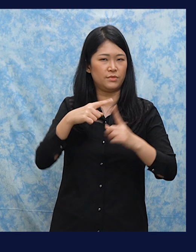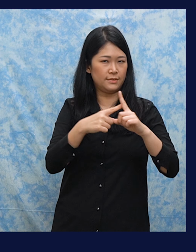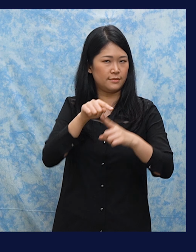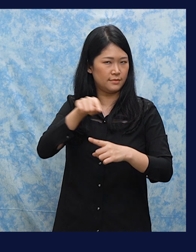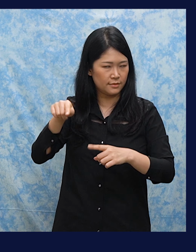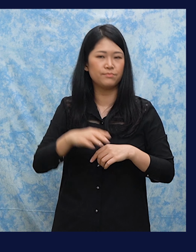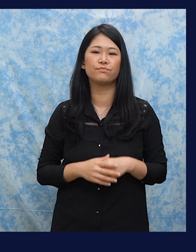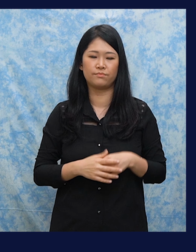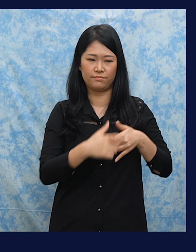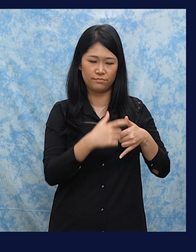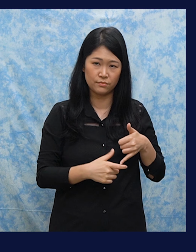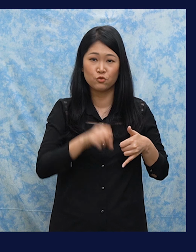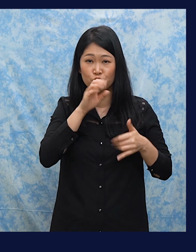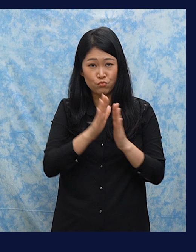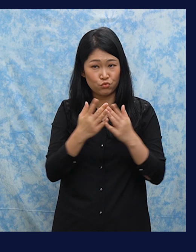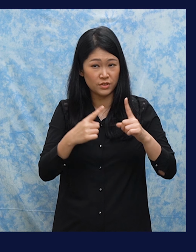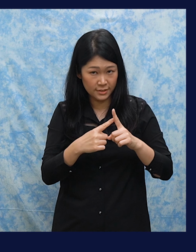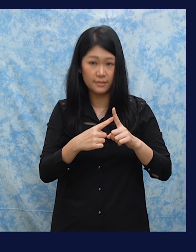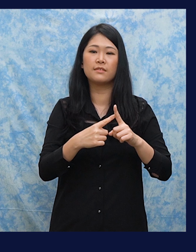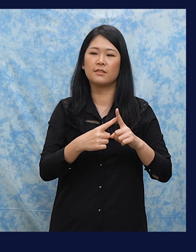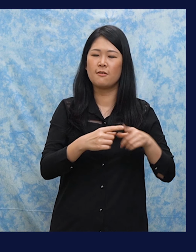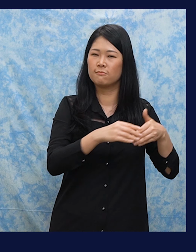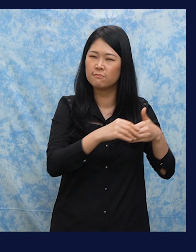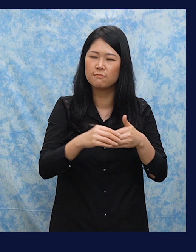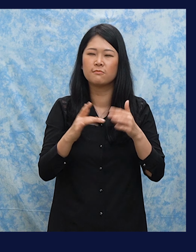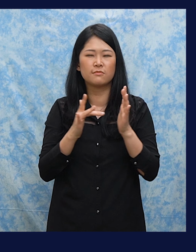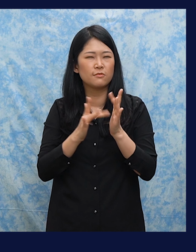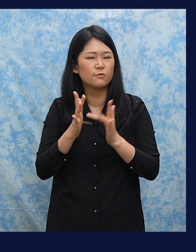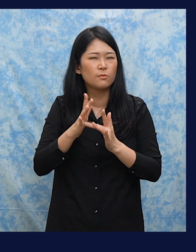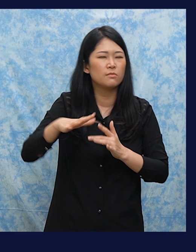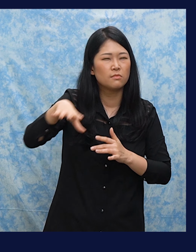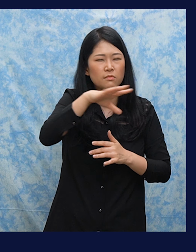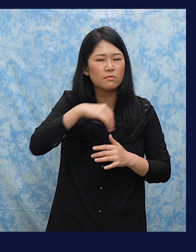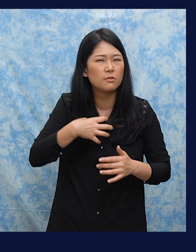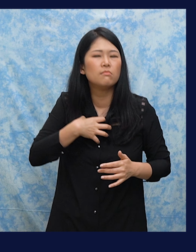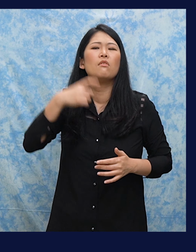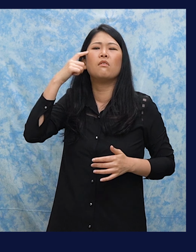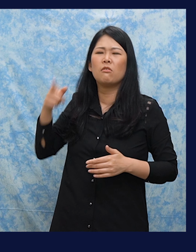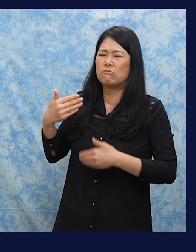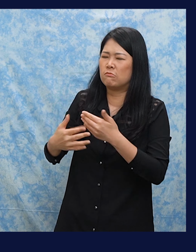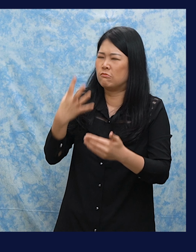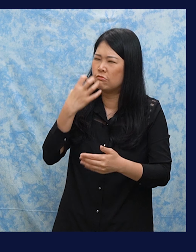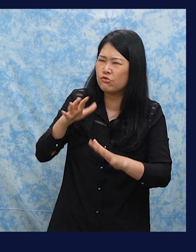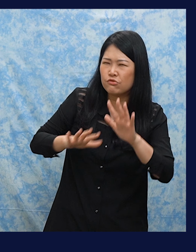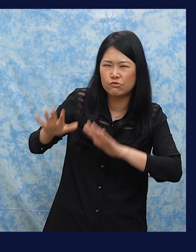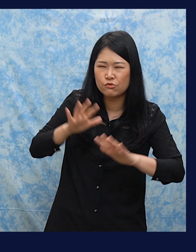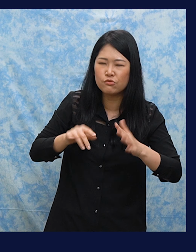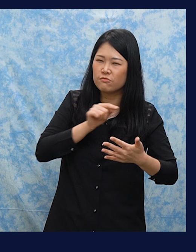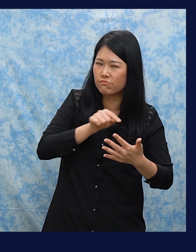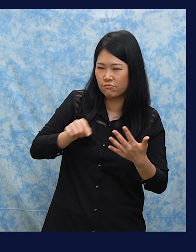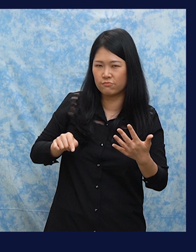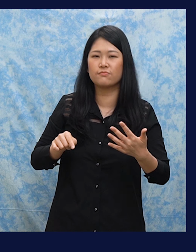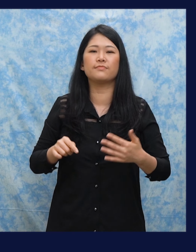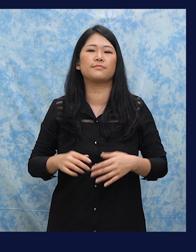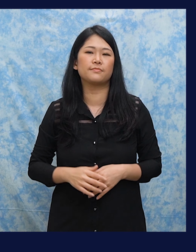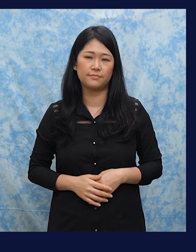作者，用说书人的身份带大家走过当中不同耶稣受难的情景和章